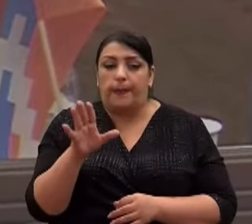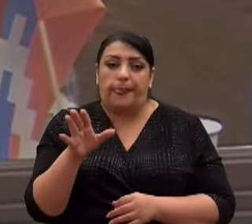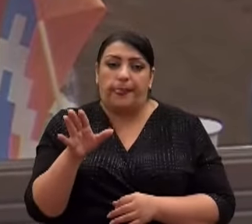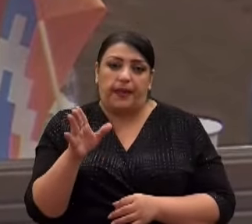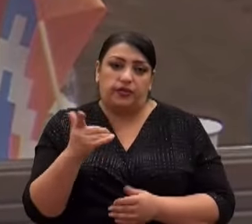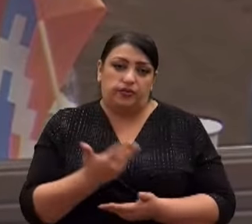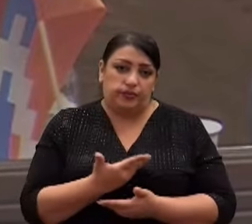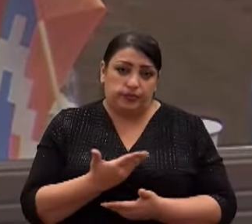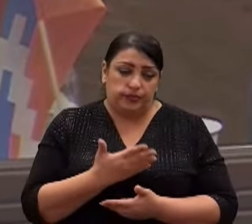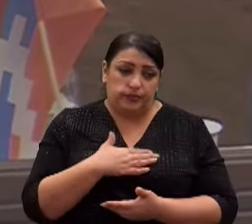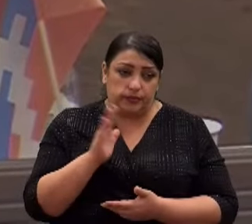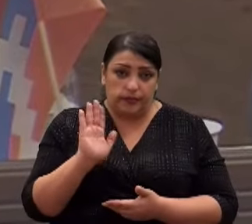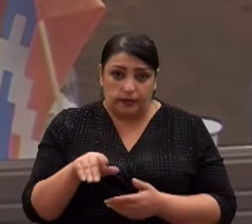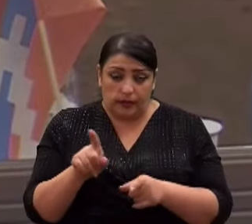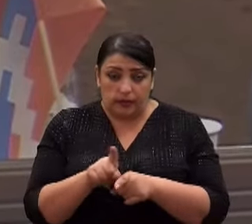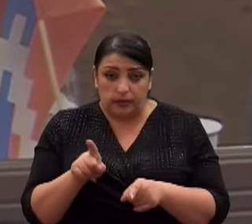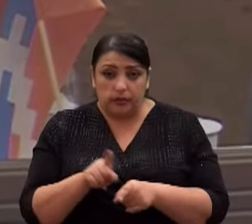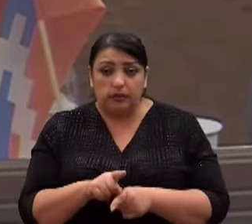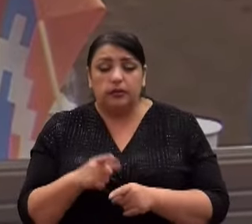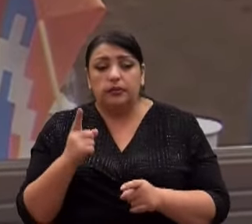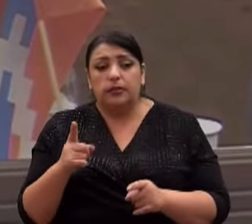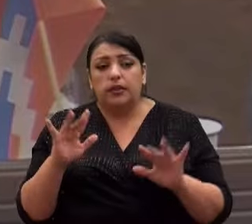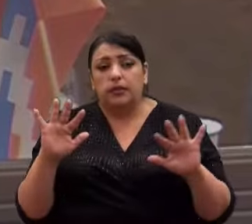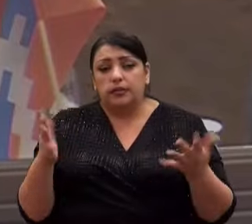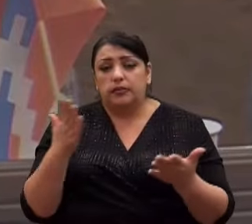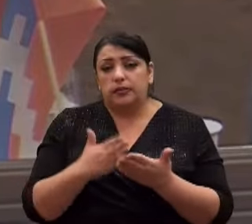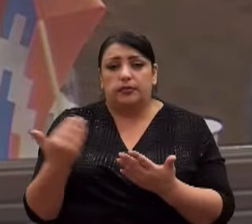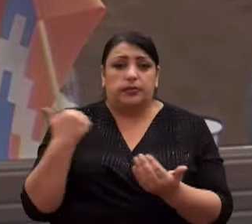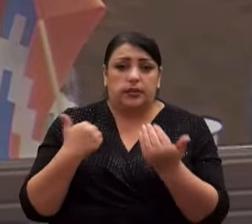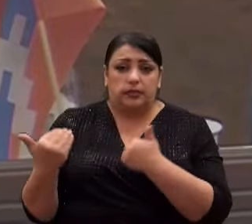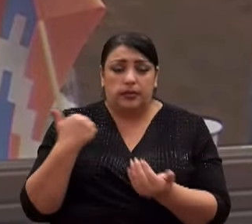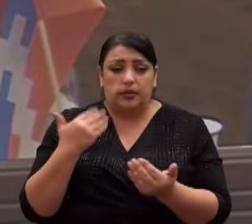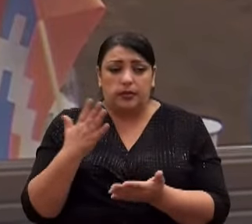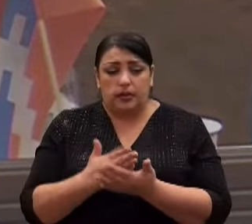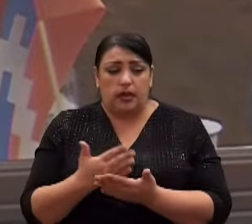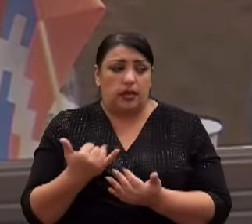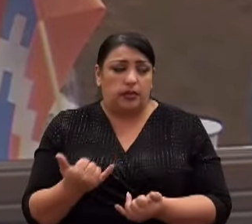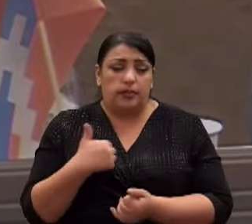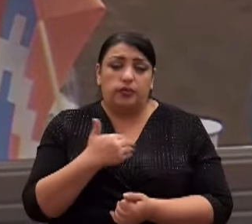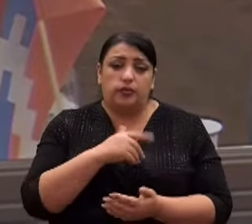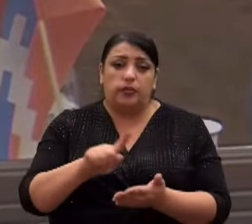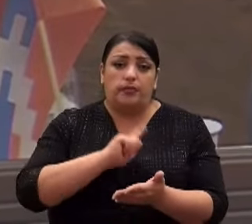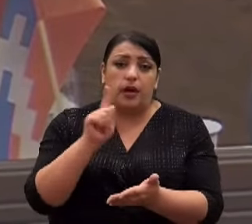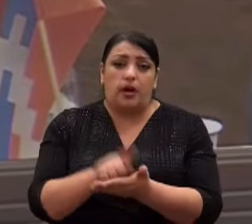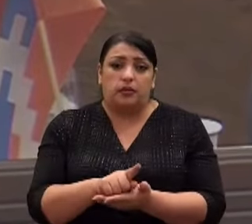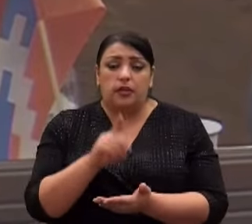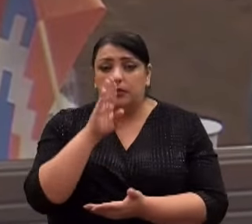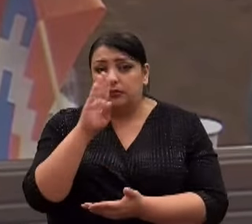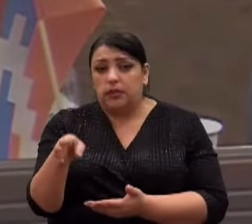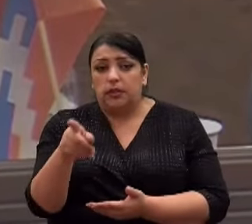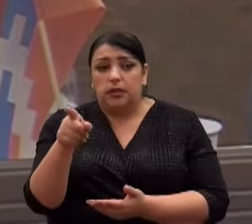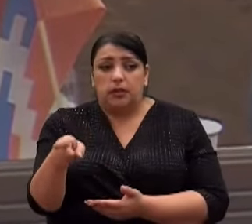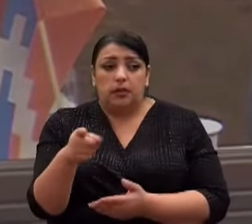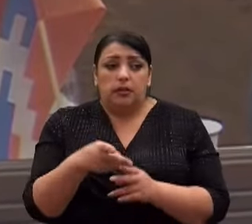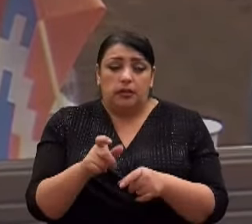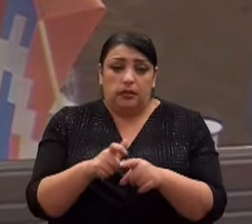Վերջին շրջանում ինչ հատ հաճախ դիմում են մի դժբախտ դեպքի հետ կապած, առիթ օգտվելով կուզեմ հարցը ձեզ ուղղել, նաև